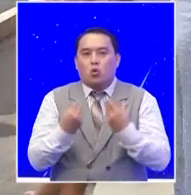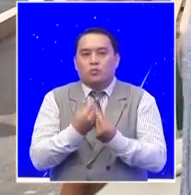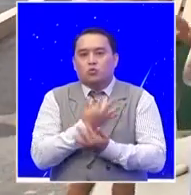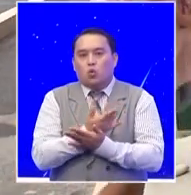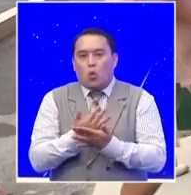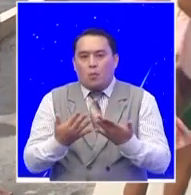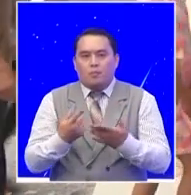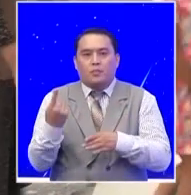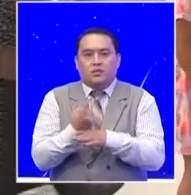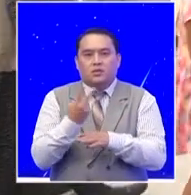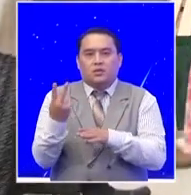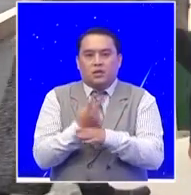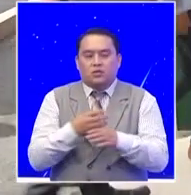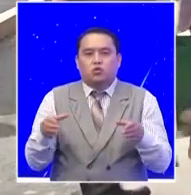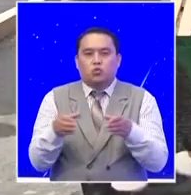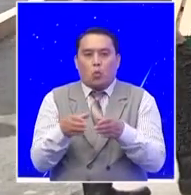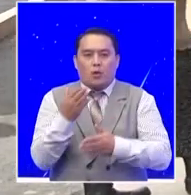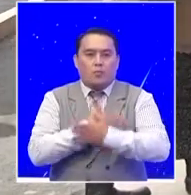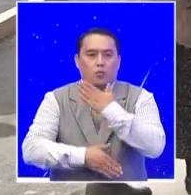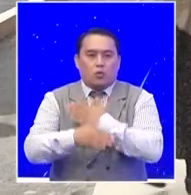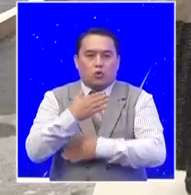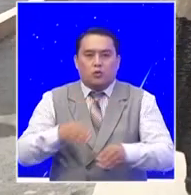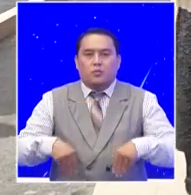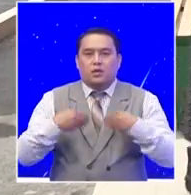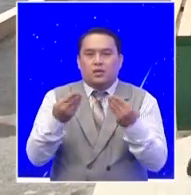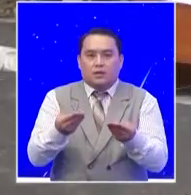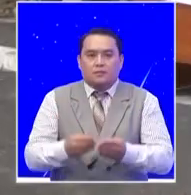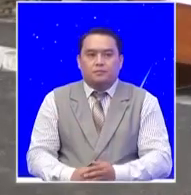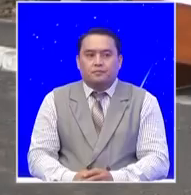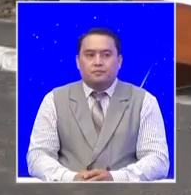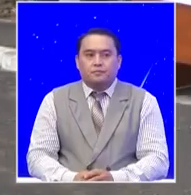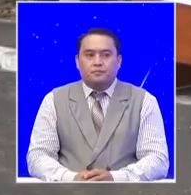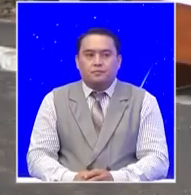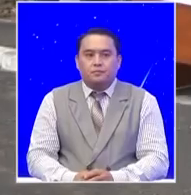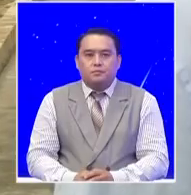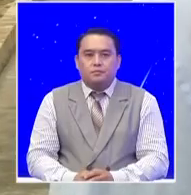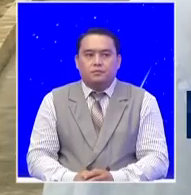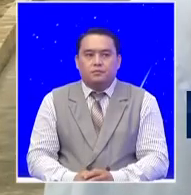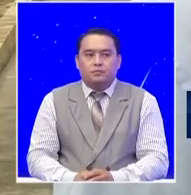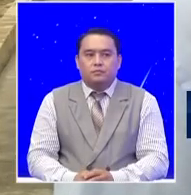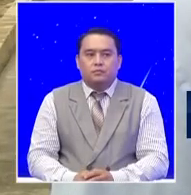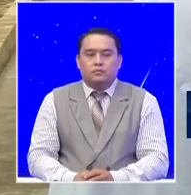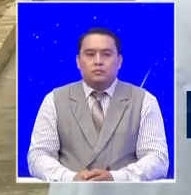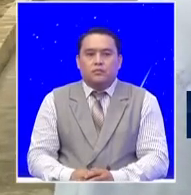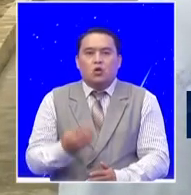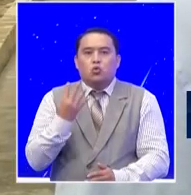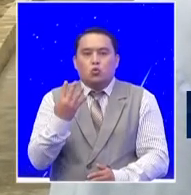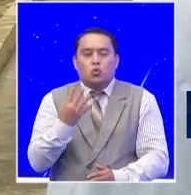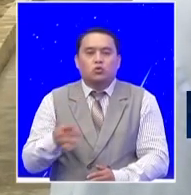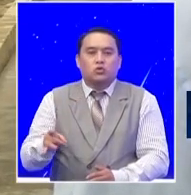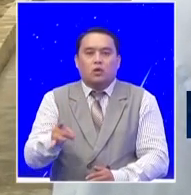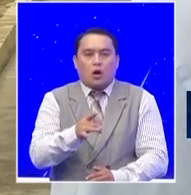отбасыларға, бірінші екінші топтағы мүгедектерге берілді. Алдағы жоспарларымыз 4-ші мөлтек ауданнан тағы